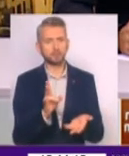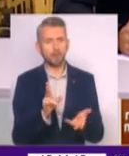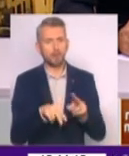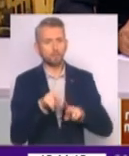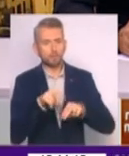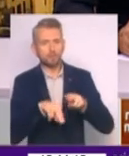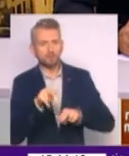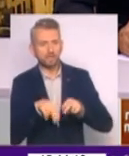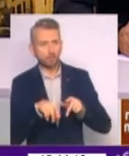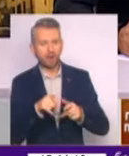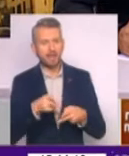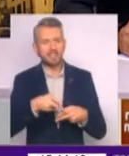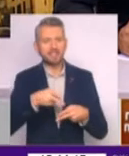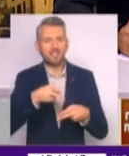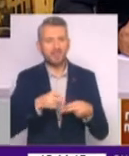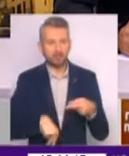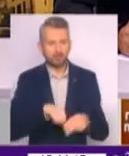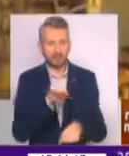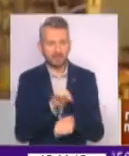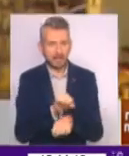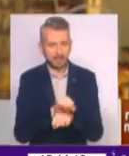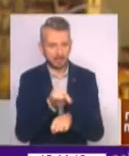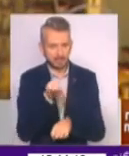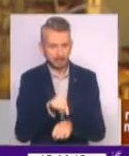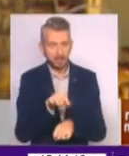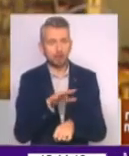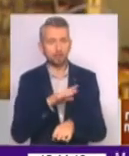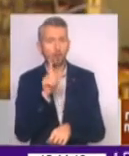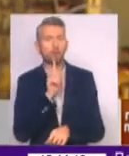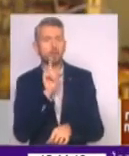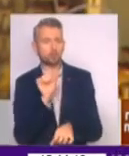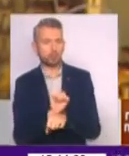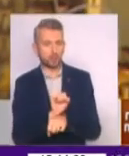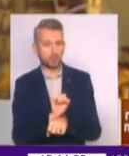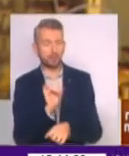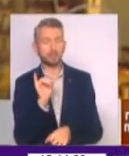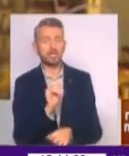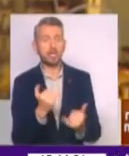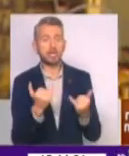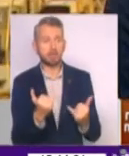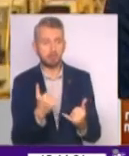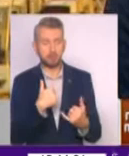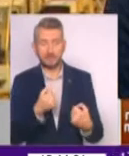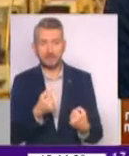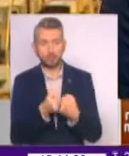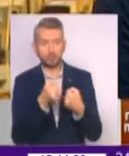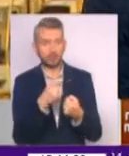будівництво чи завершення станції було призупинено. І тепер ми зіткнулися з